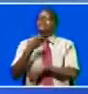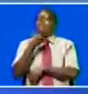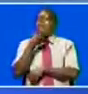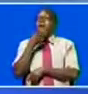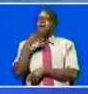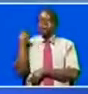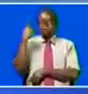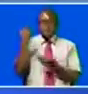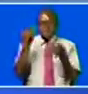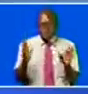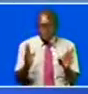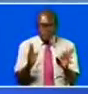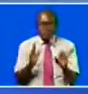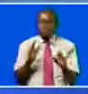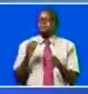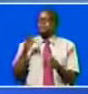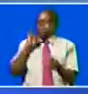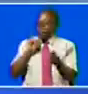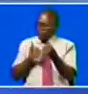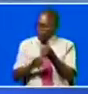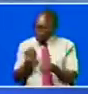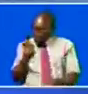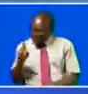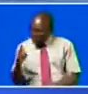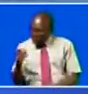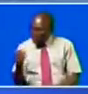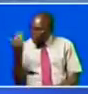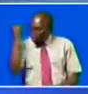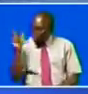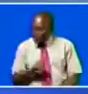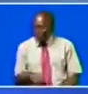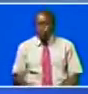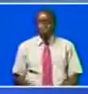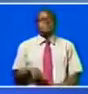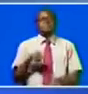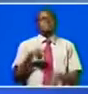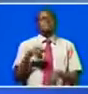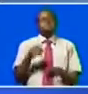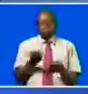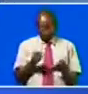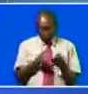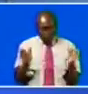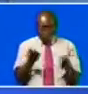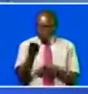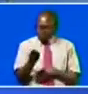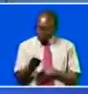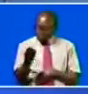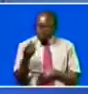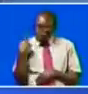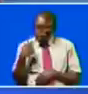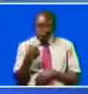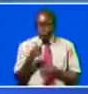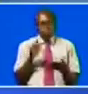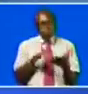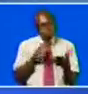hapo. Akishalewa mke anamchungulia vizuri, akika password, alafu baadaye kama amelala anachukua simu polepole ananyemelea anaangalia. Ni sawa